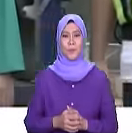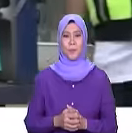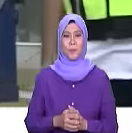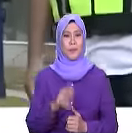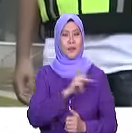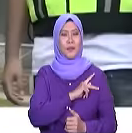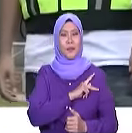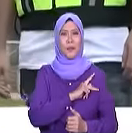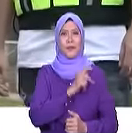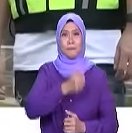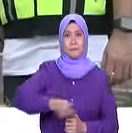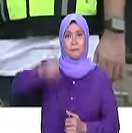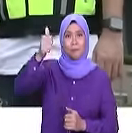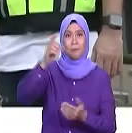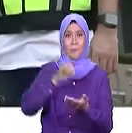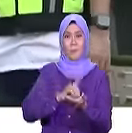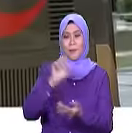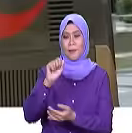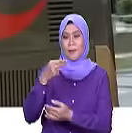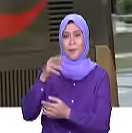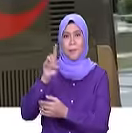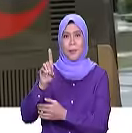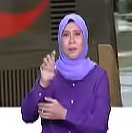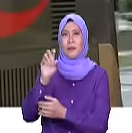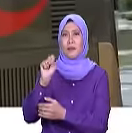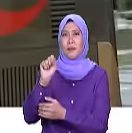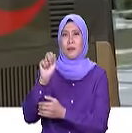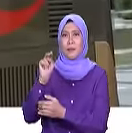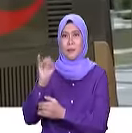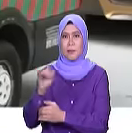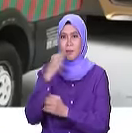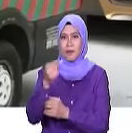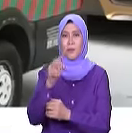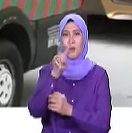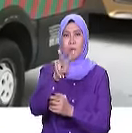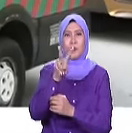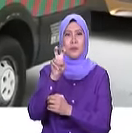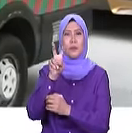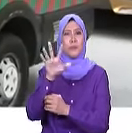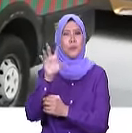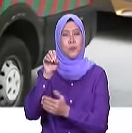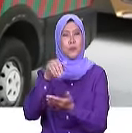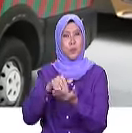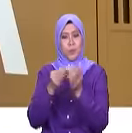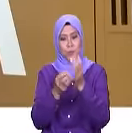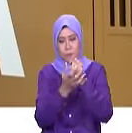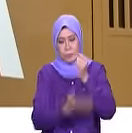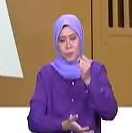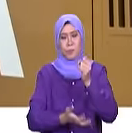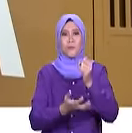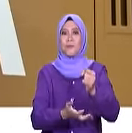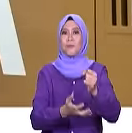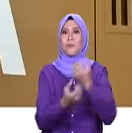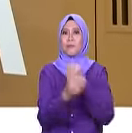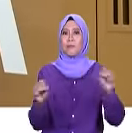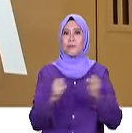Ketua Aktivis Kemanusiaannya Dr. Ahmad Sani Arabi memberitahu sebanyak RM250,000 diperuntukkan untuk bantuan